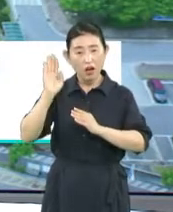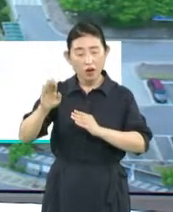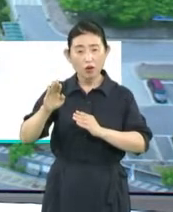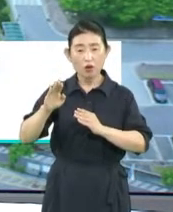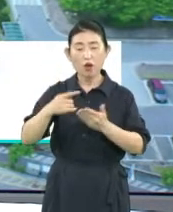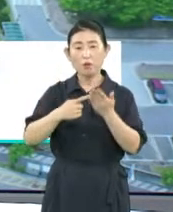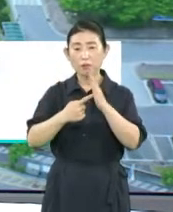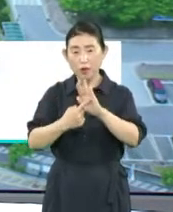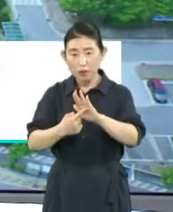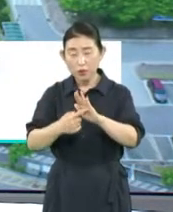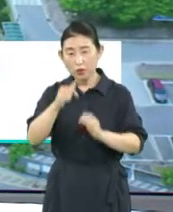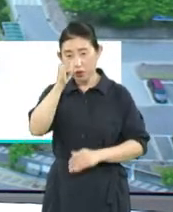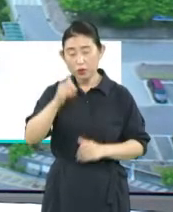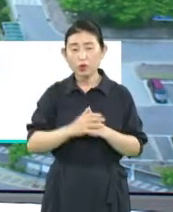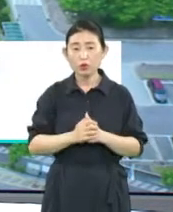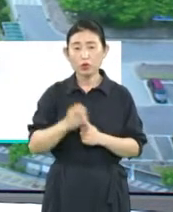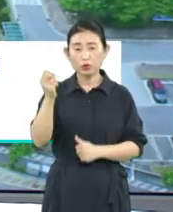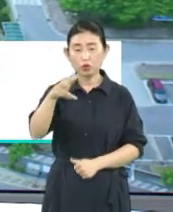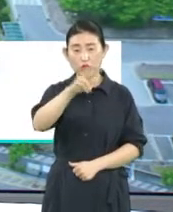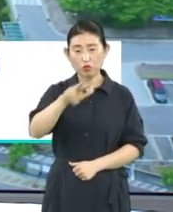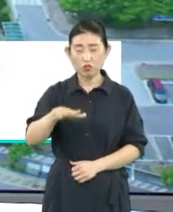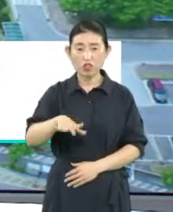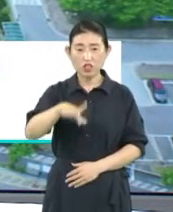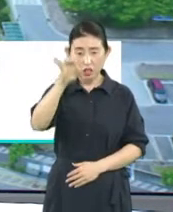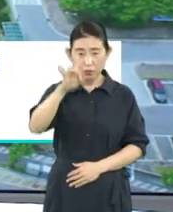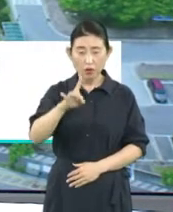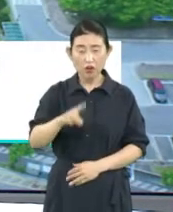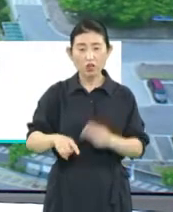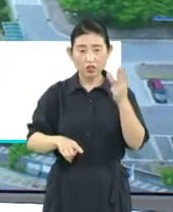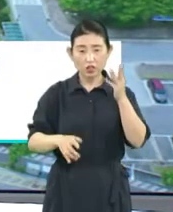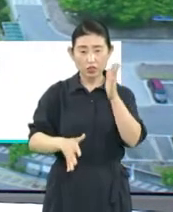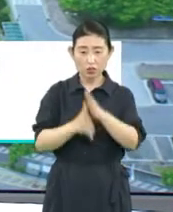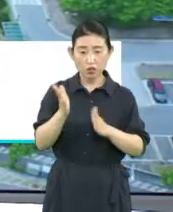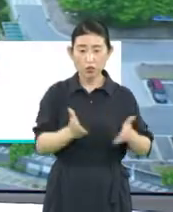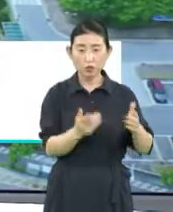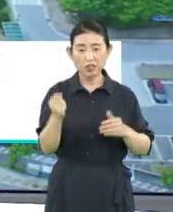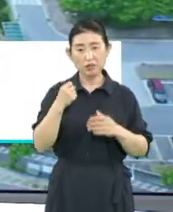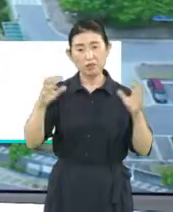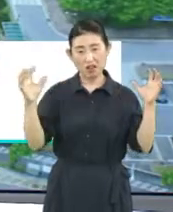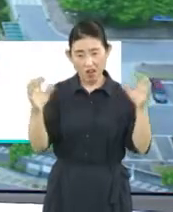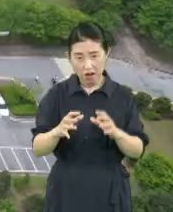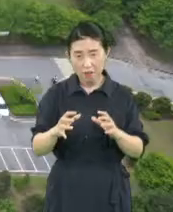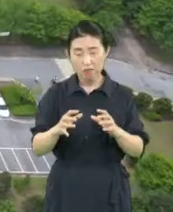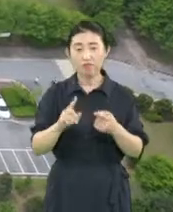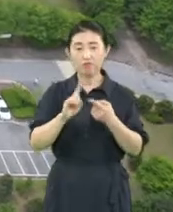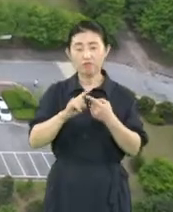전국 유일의 세계 시도 협력 체계 구축안도 제시했습니다. 장석영 기자입니다.